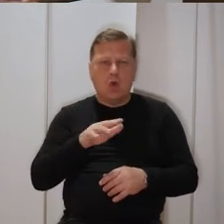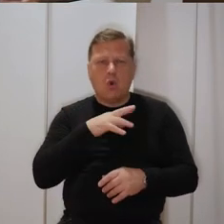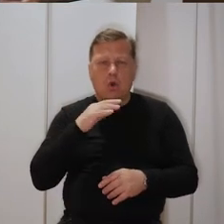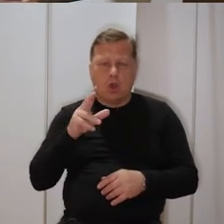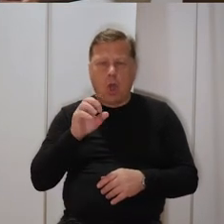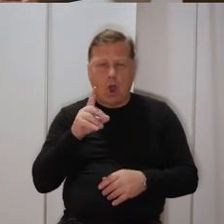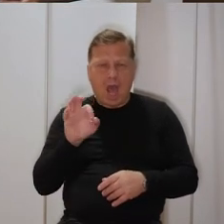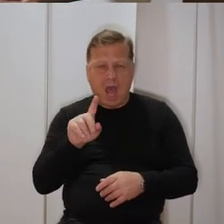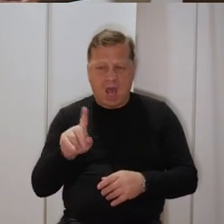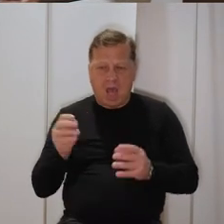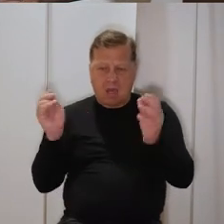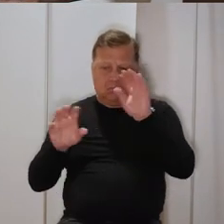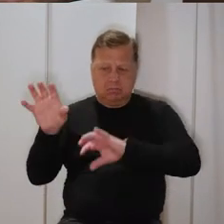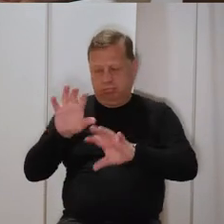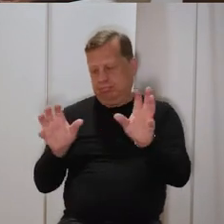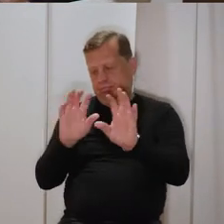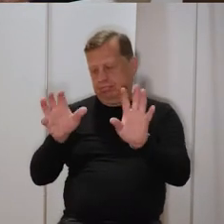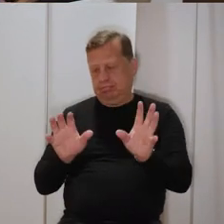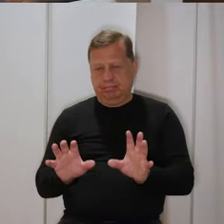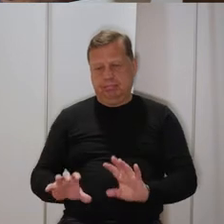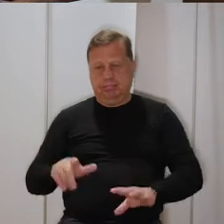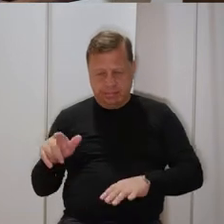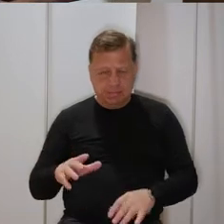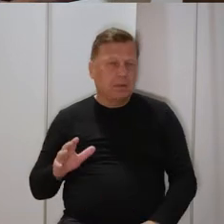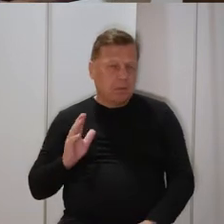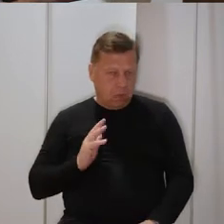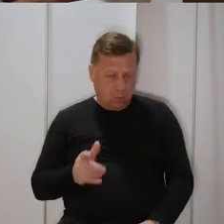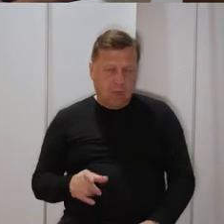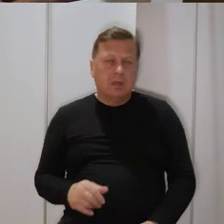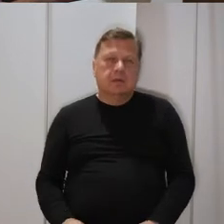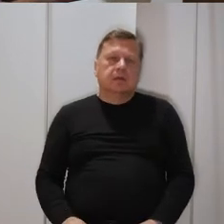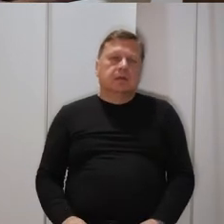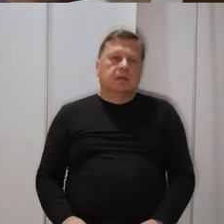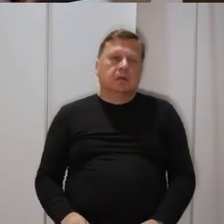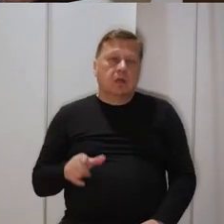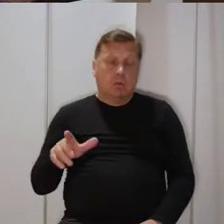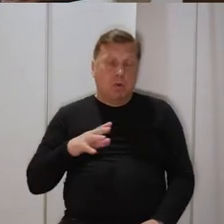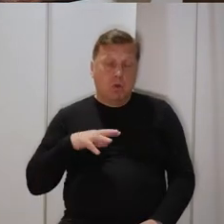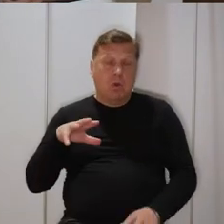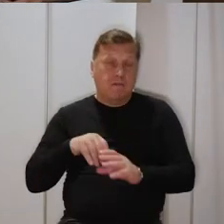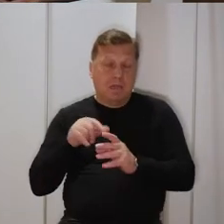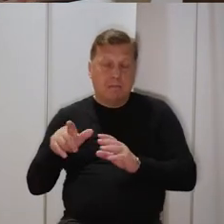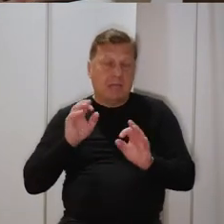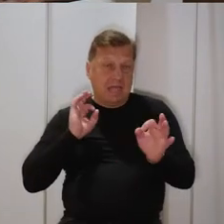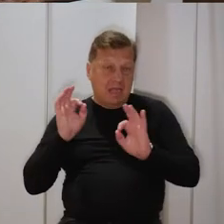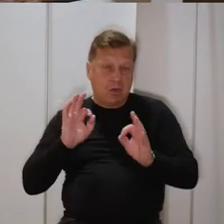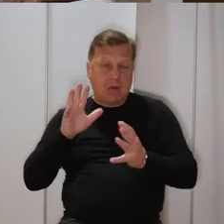kolaże miały miejsce i ponieważ były nośnikiem informacji i